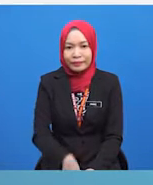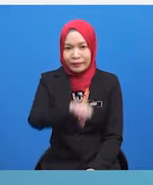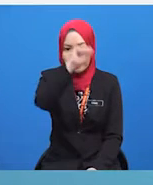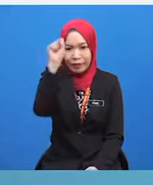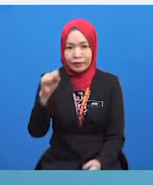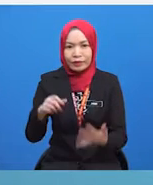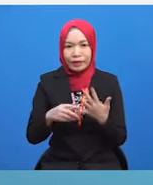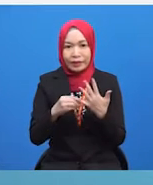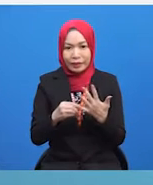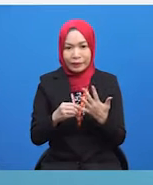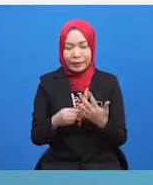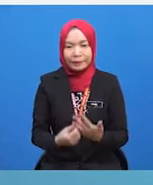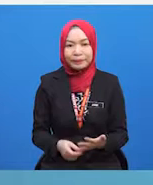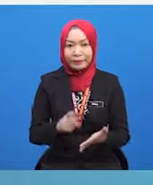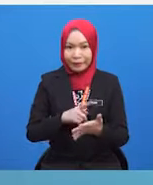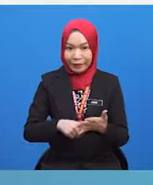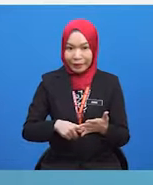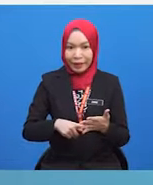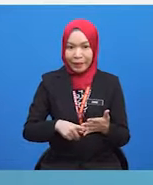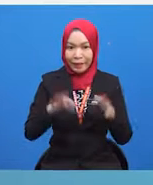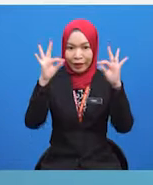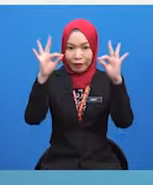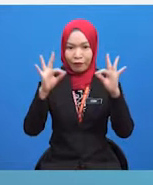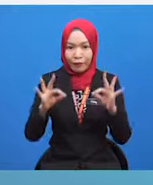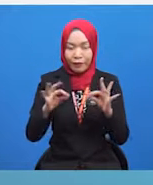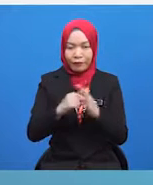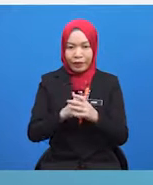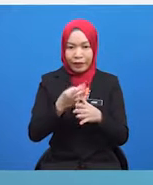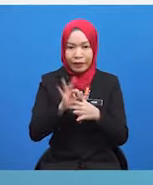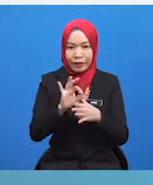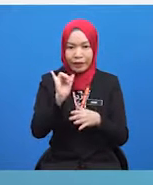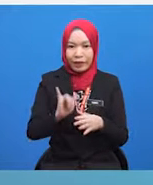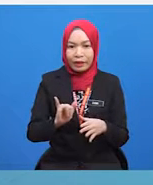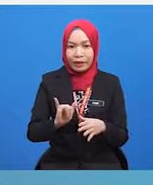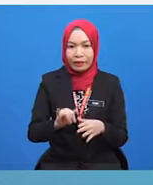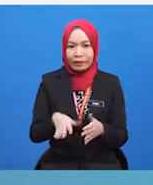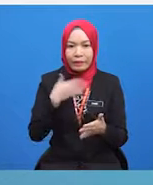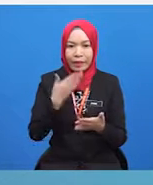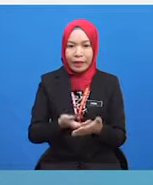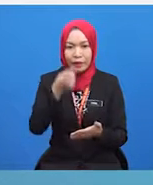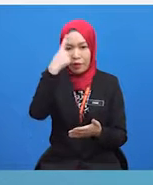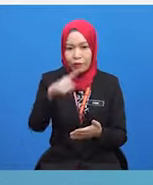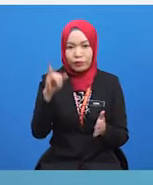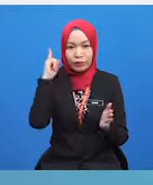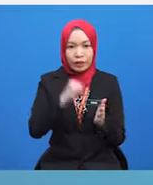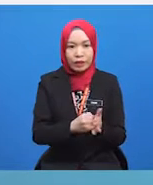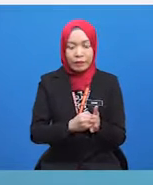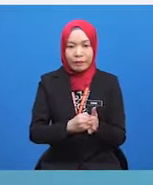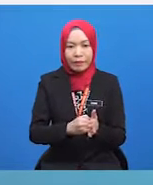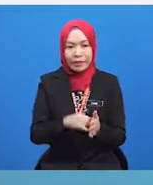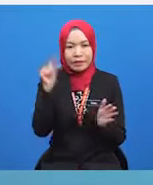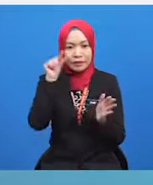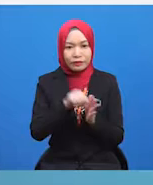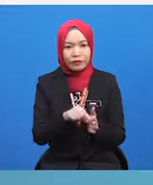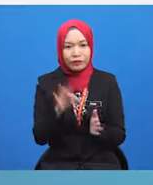Soalan kelima, apakah format fail yang terbaik untuk imej fotografi?